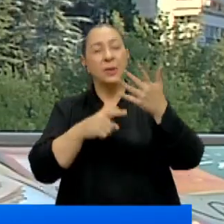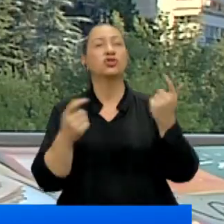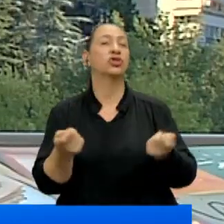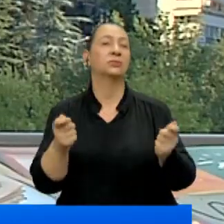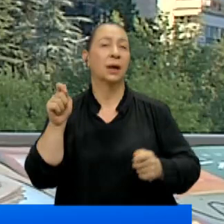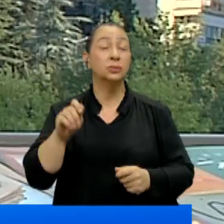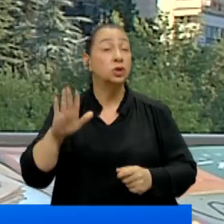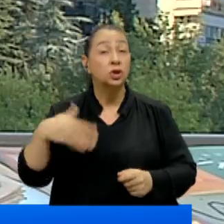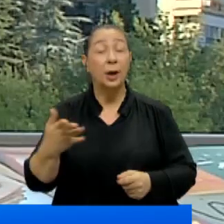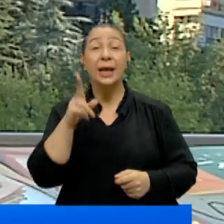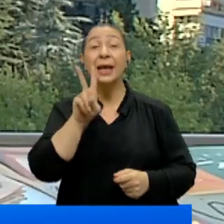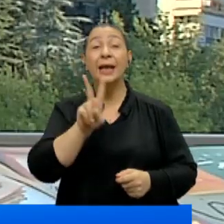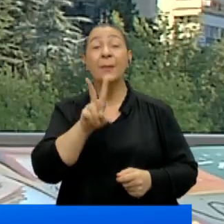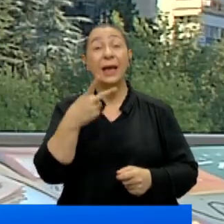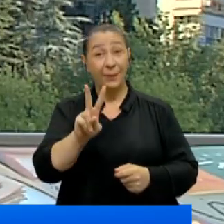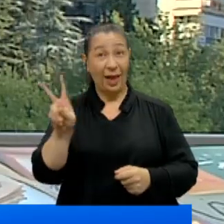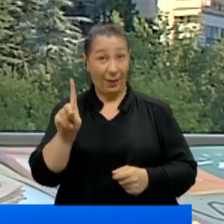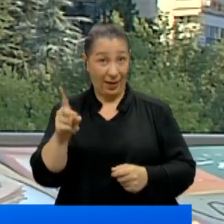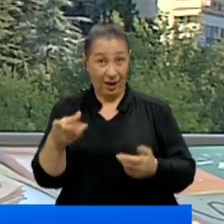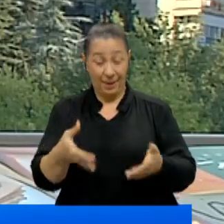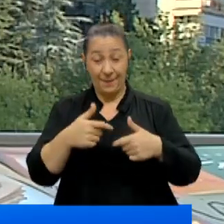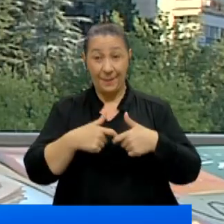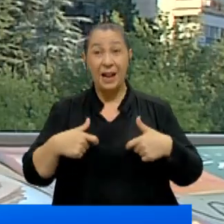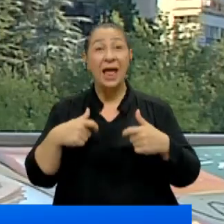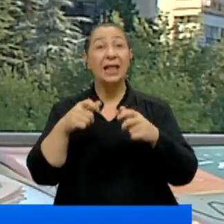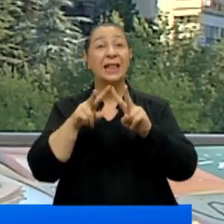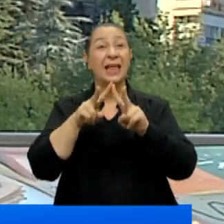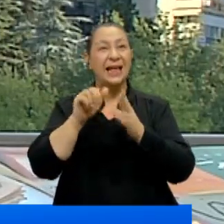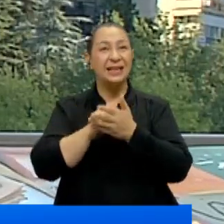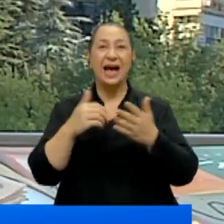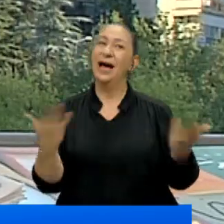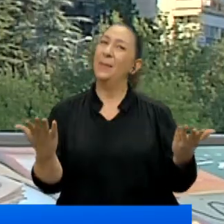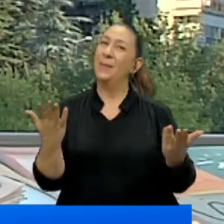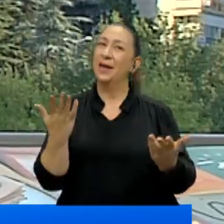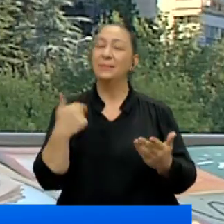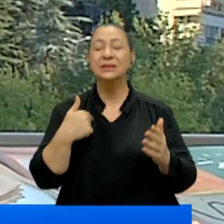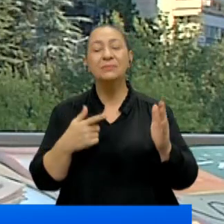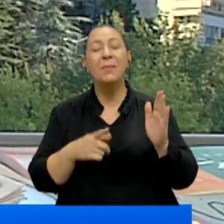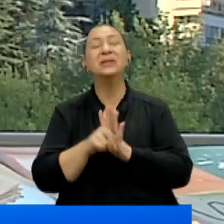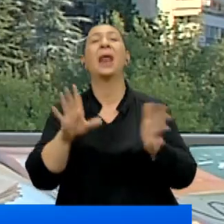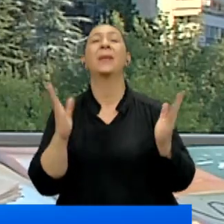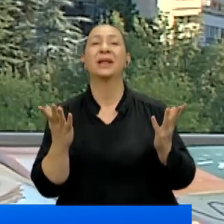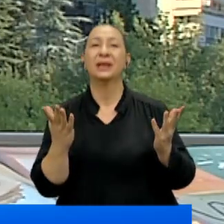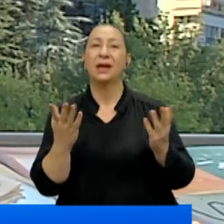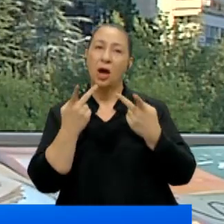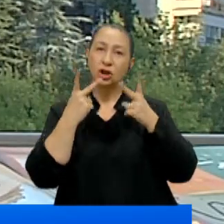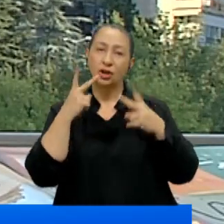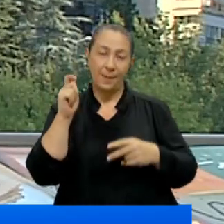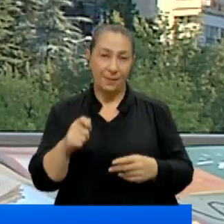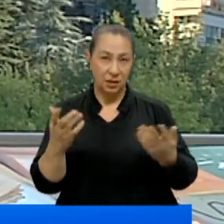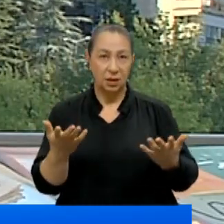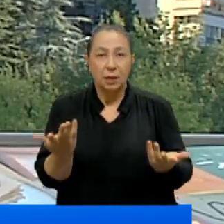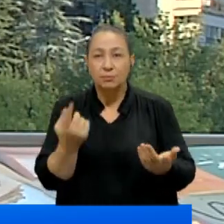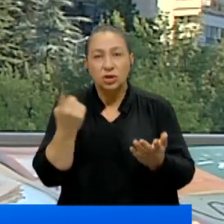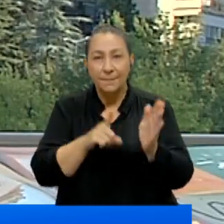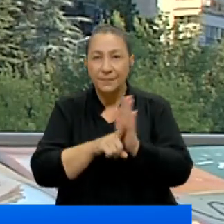yapmışlar. Sonra 2021 yılında Milliyet Gazetesi'nin de manşetiydi. Ah be, biz başaramadık diye yapılan açıklamalar. Zaten bir